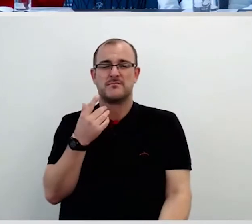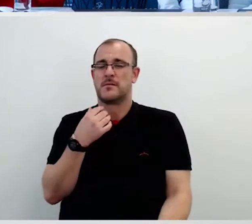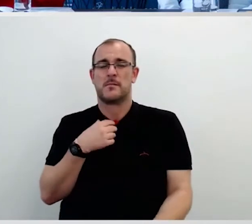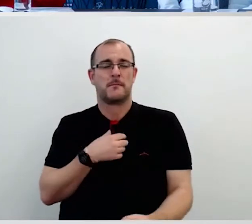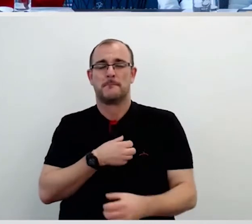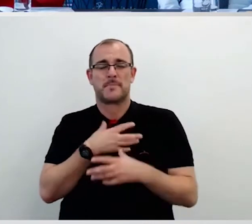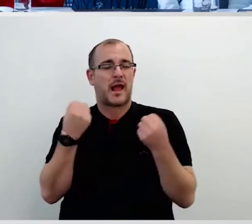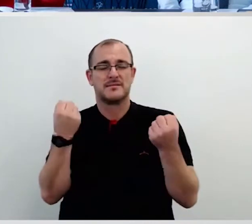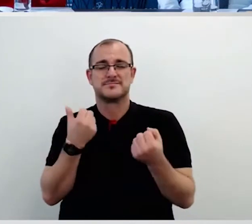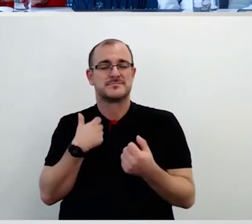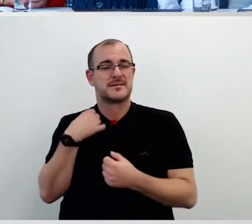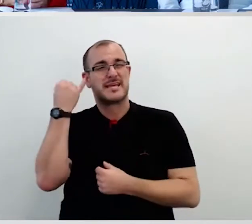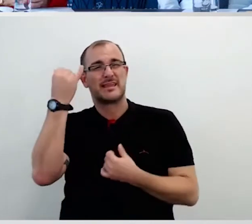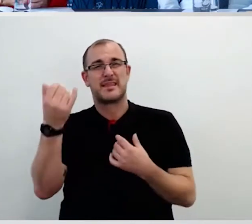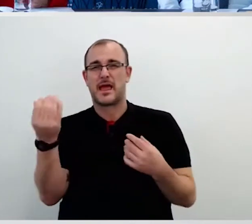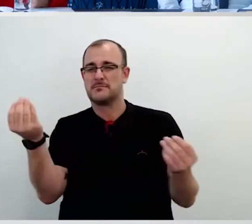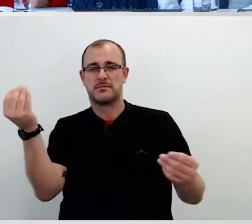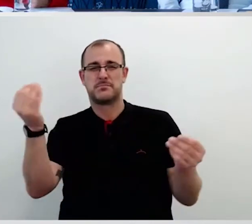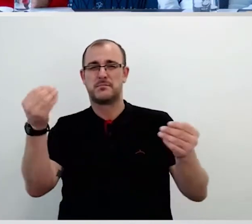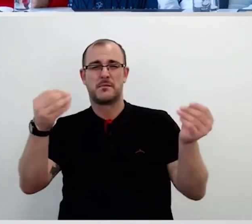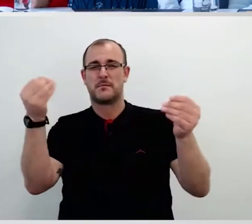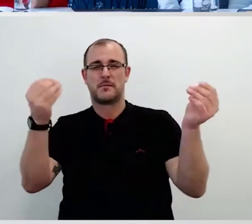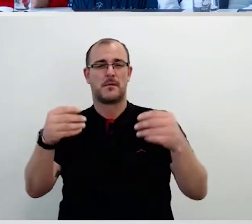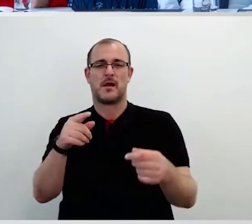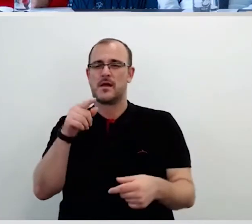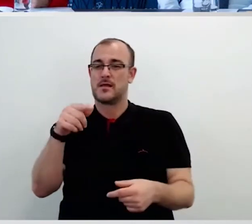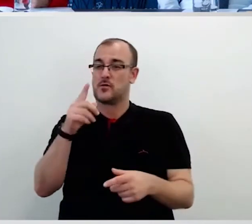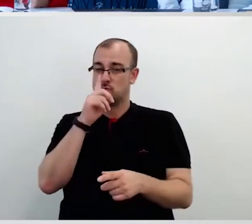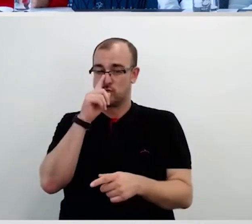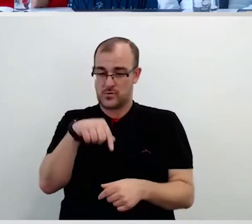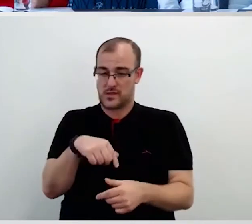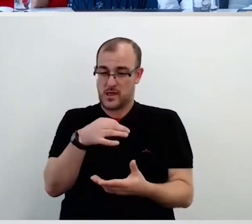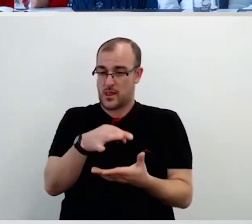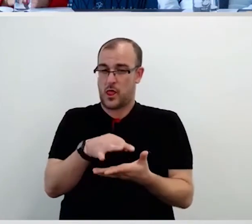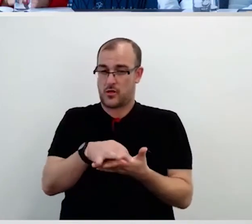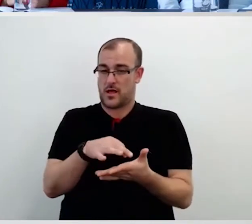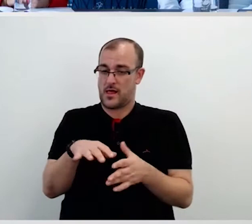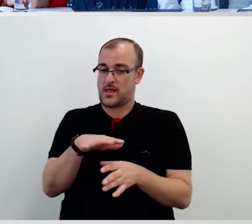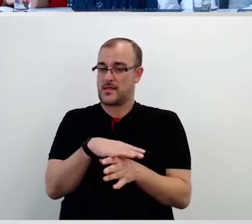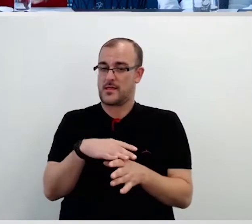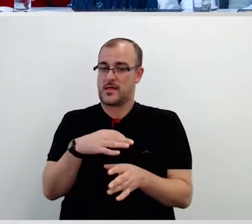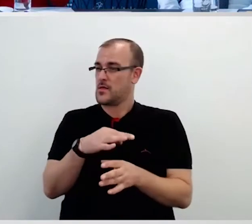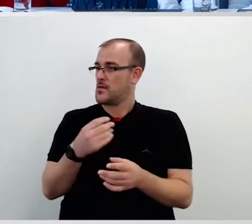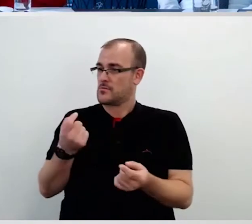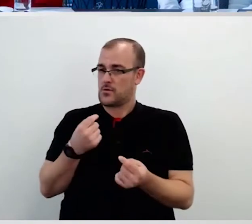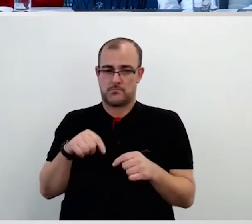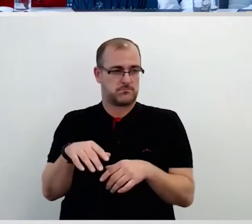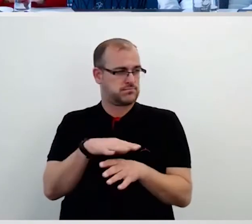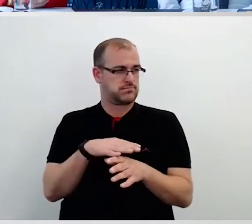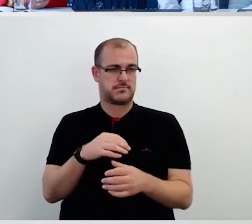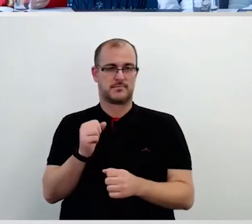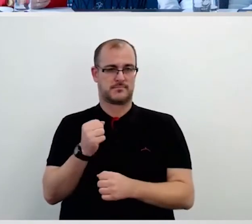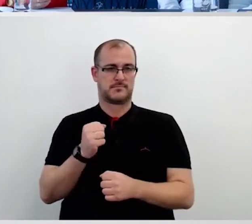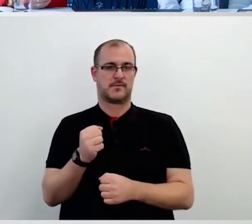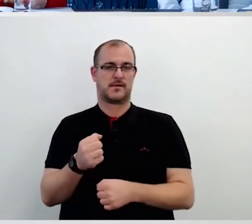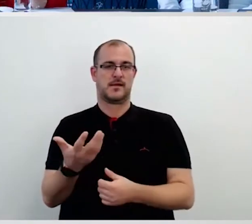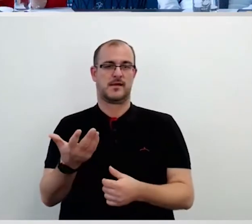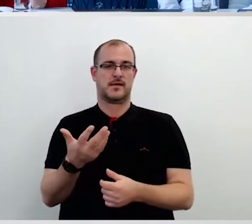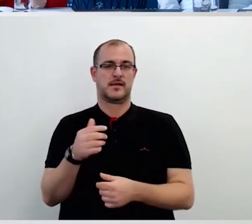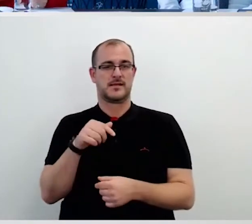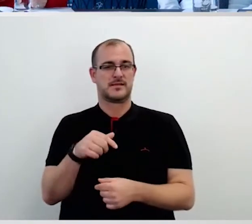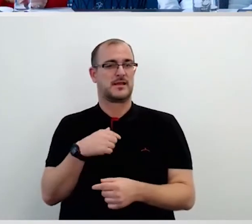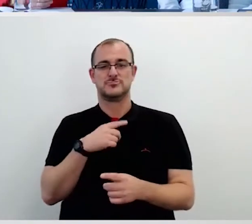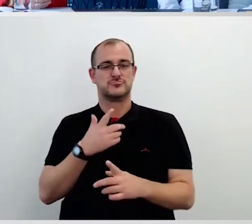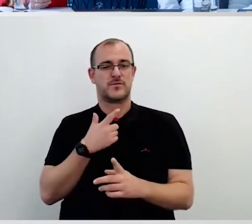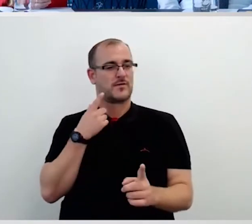innovative Ideen wir reingucken durften, die aus der lokalen, aus den Kommunen kommen, weil da habe ich ja den unmittelbarsten